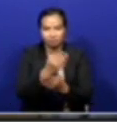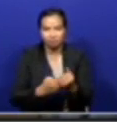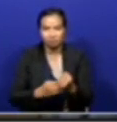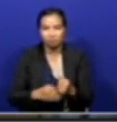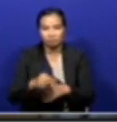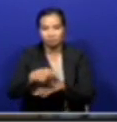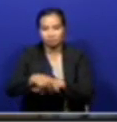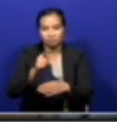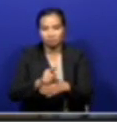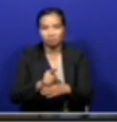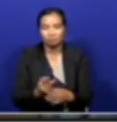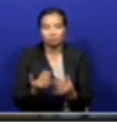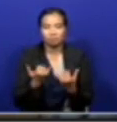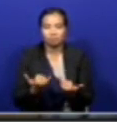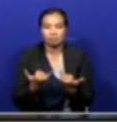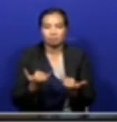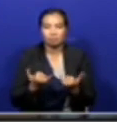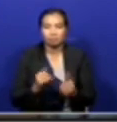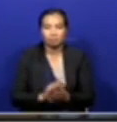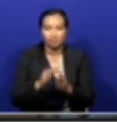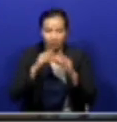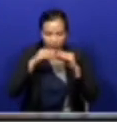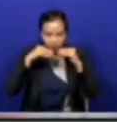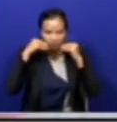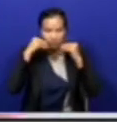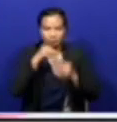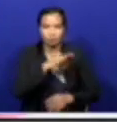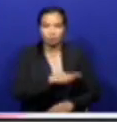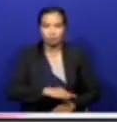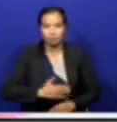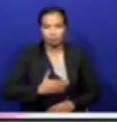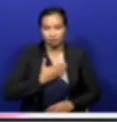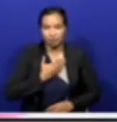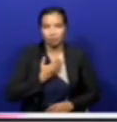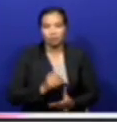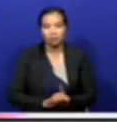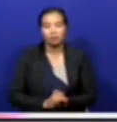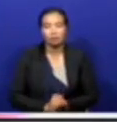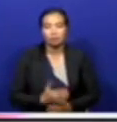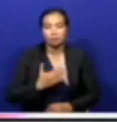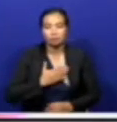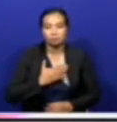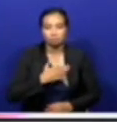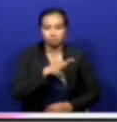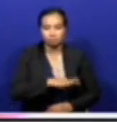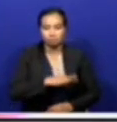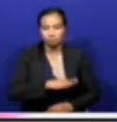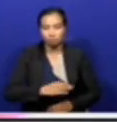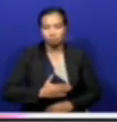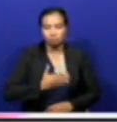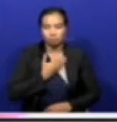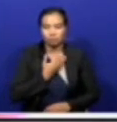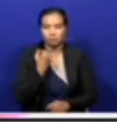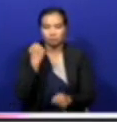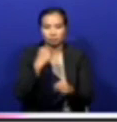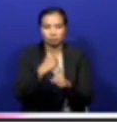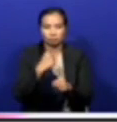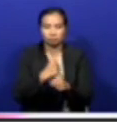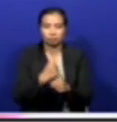ประธานที่นั่งอยู่ขณะนี้เนี่ยยิ้มด้วยความภาคภูมิใจพวกผมภาคภูมิใจมากครับที่มีการทำหน้าที่อย่